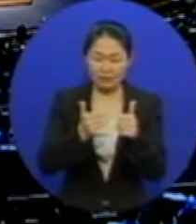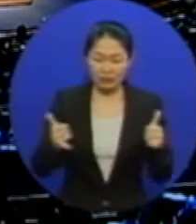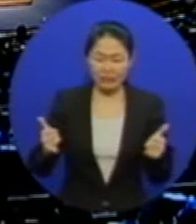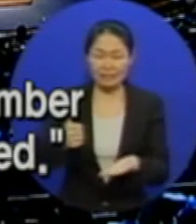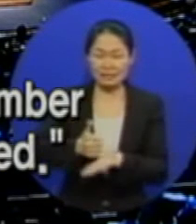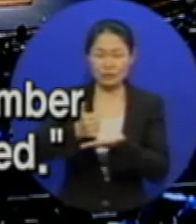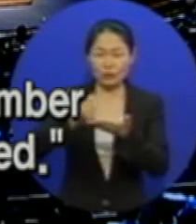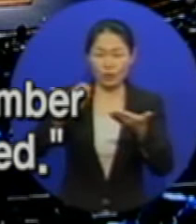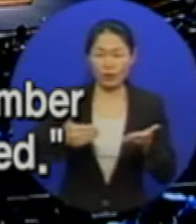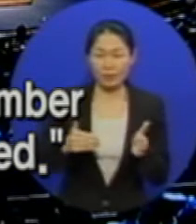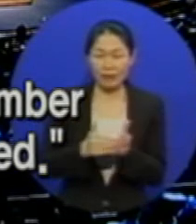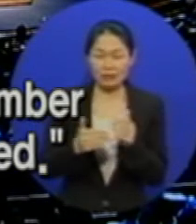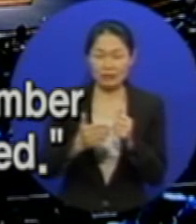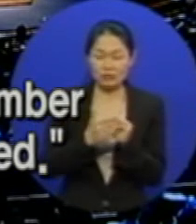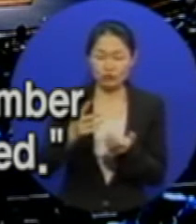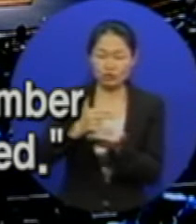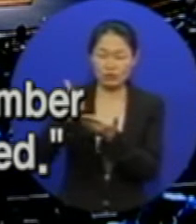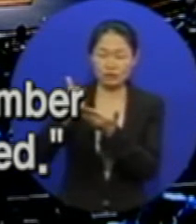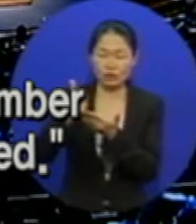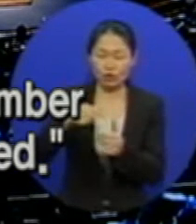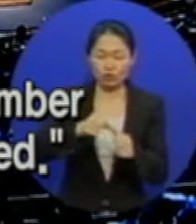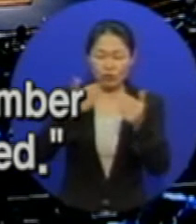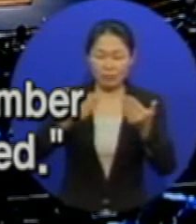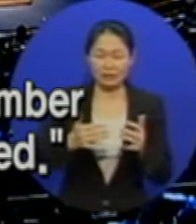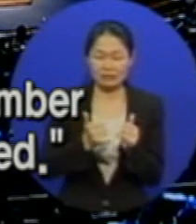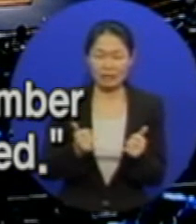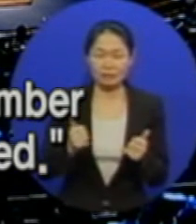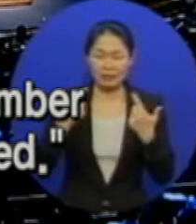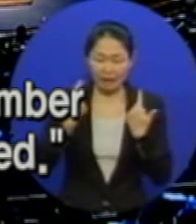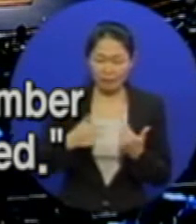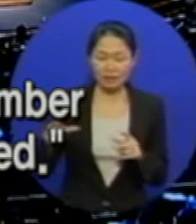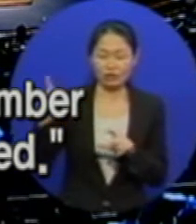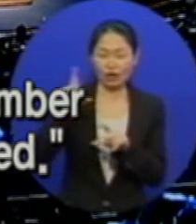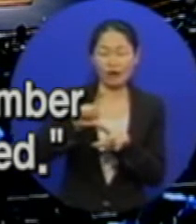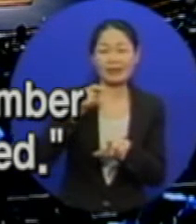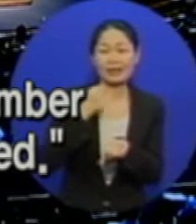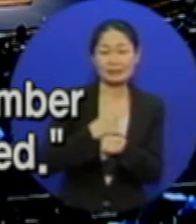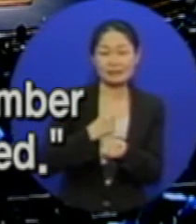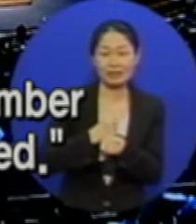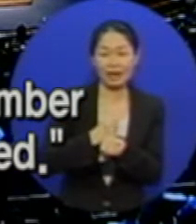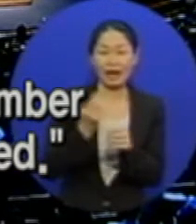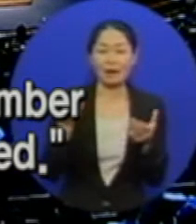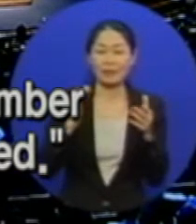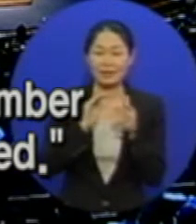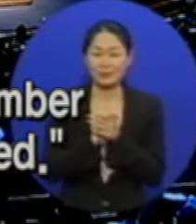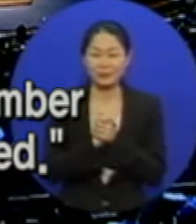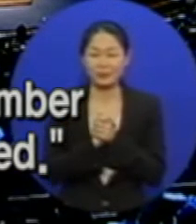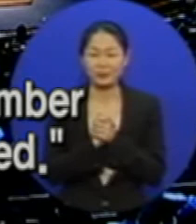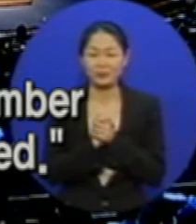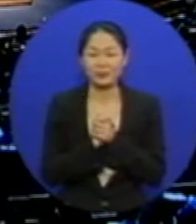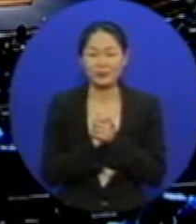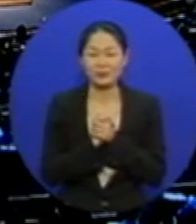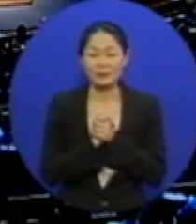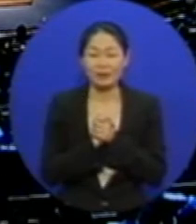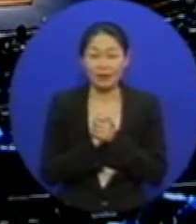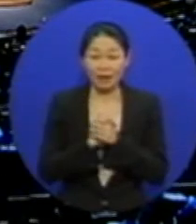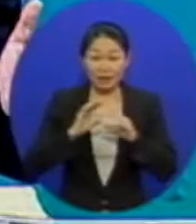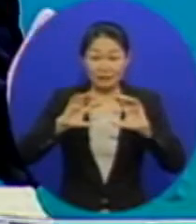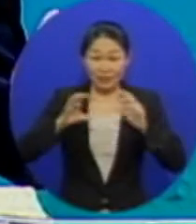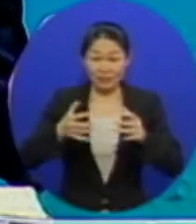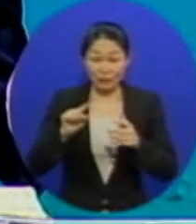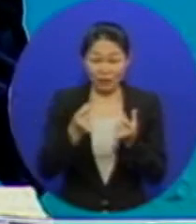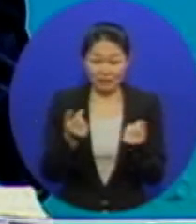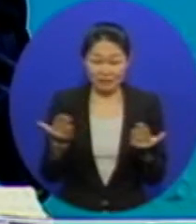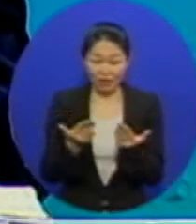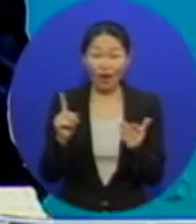침 송을 받으니 주께서 구원 받는 사람을 날마다 더하게 하시니라 아멘 세상에 어떻게 이런